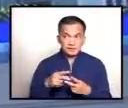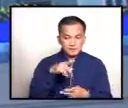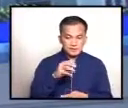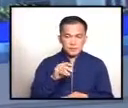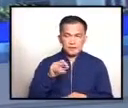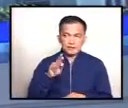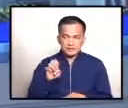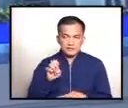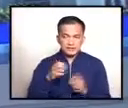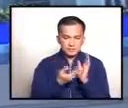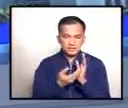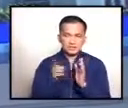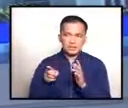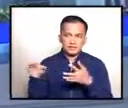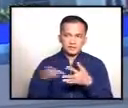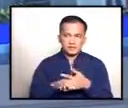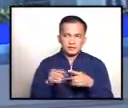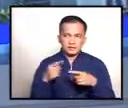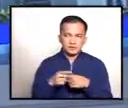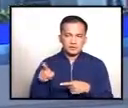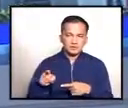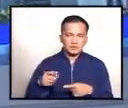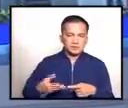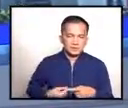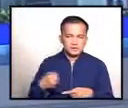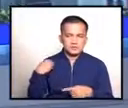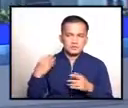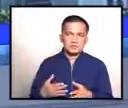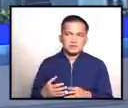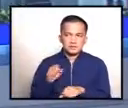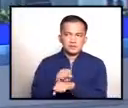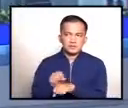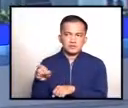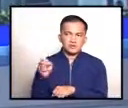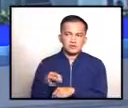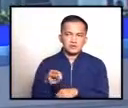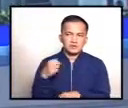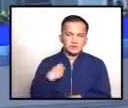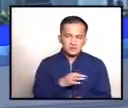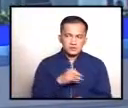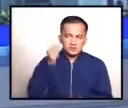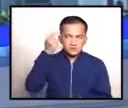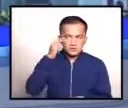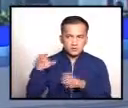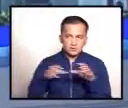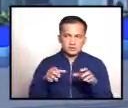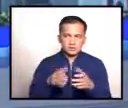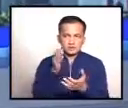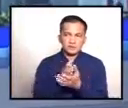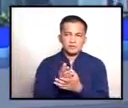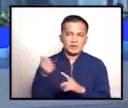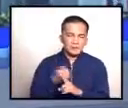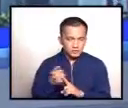evidence, siya rin dapat ang magsasampa ng kaso laban sa tiwaling opisyal. Trabaho din niya na utusan ng mga kawunin ng gobyerno na kumilos o itigil